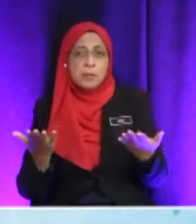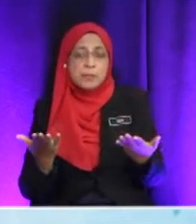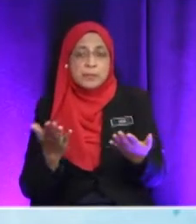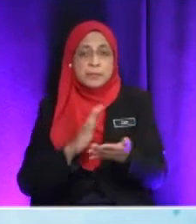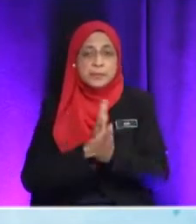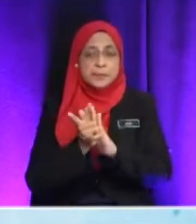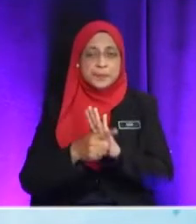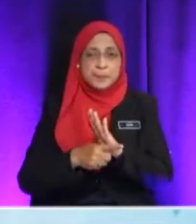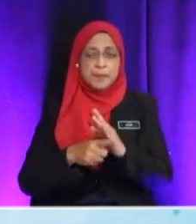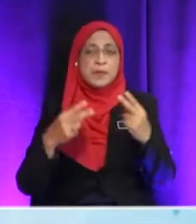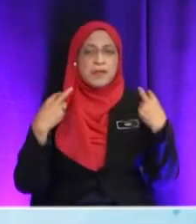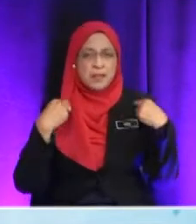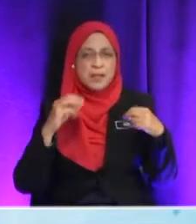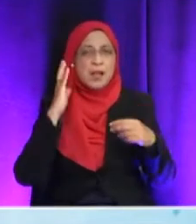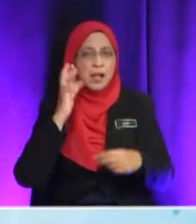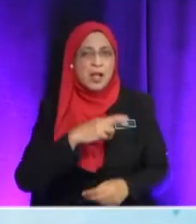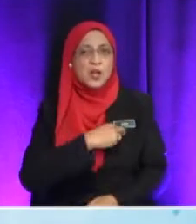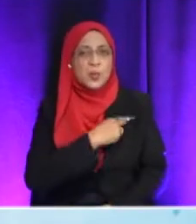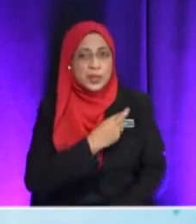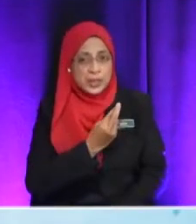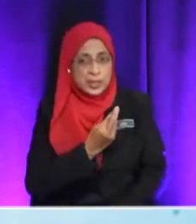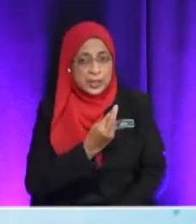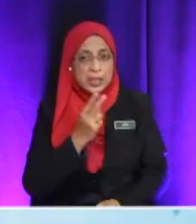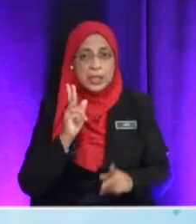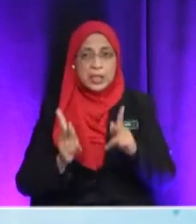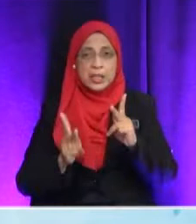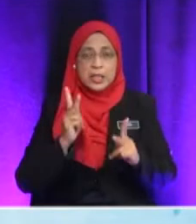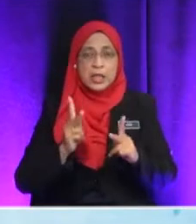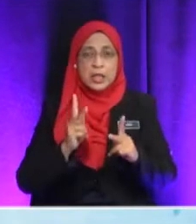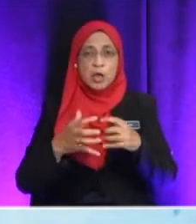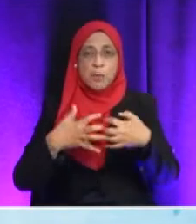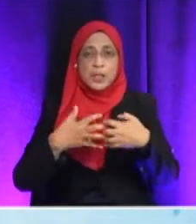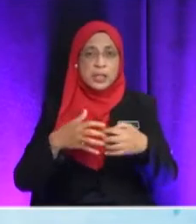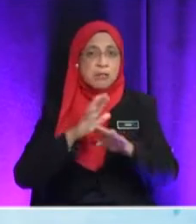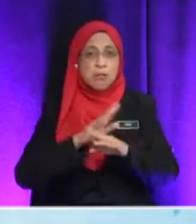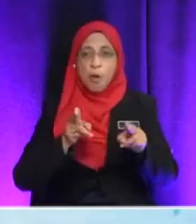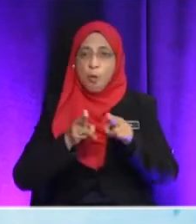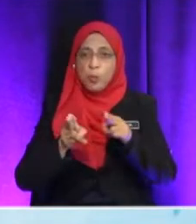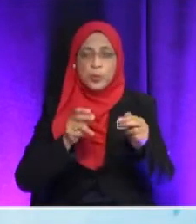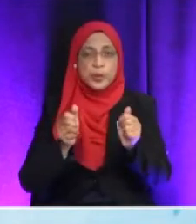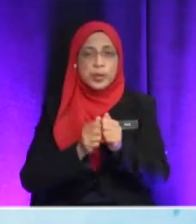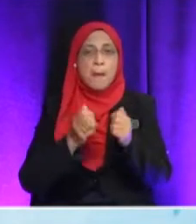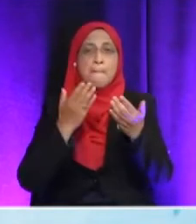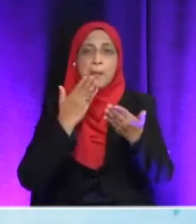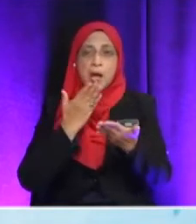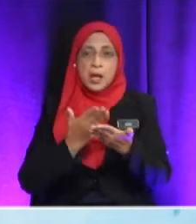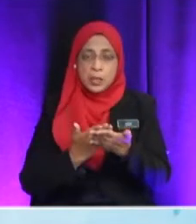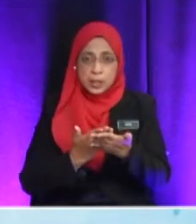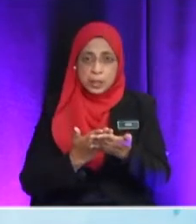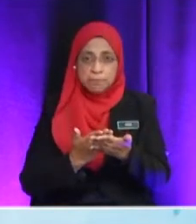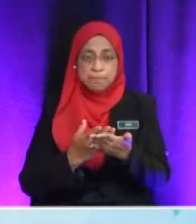bye peneliti rugi-rugi Hai ini sudah kita dengan perkataan rugi untung rugi untung Ken oke